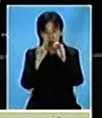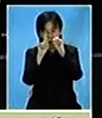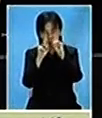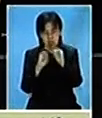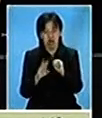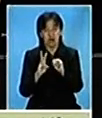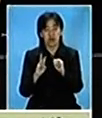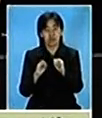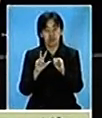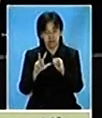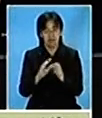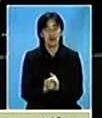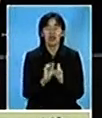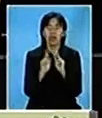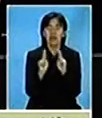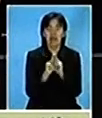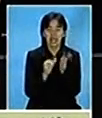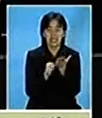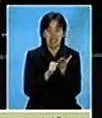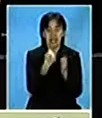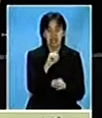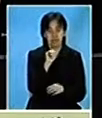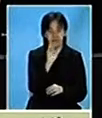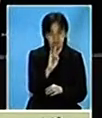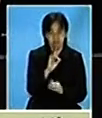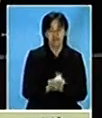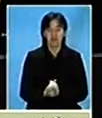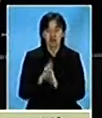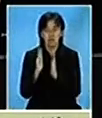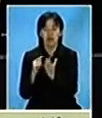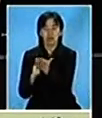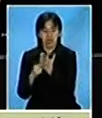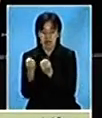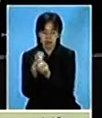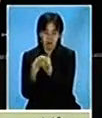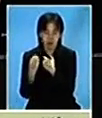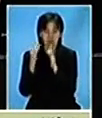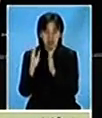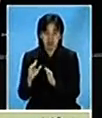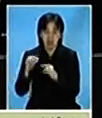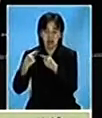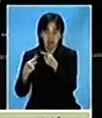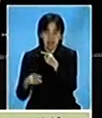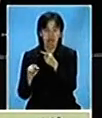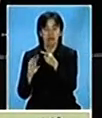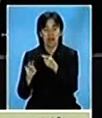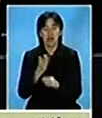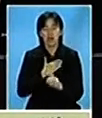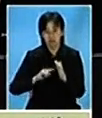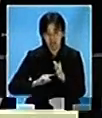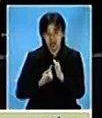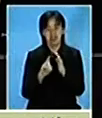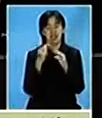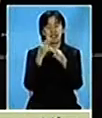63มาตราและกรรมาธิการมีการแก้ไข18มาตรามีผู้สมมติความเห็นและคำแปรติทั้งหมด28มาตราผมจะเริ่มนะครับตั้ง